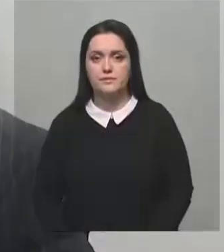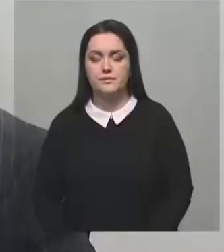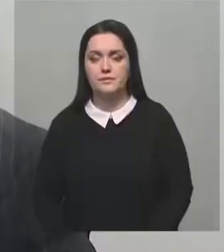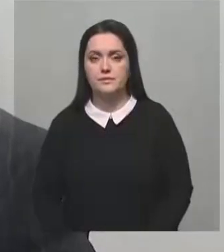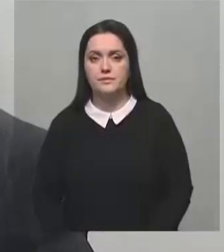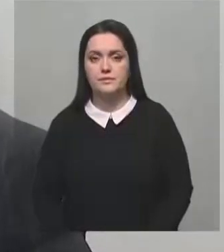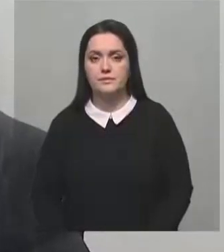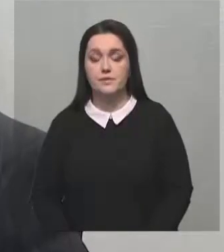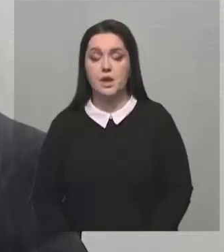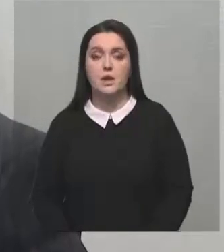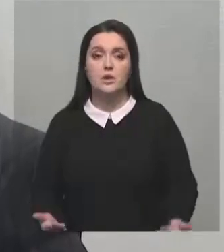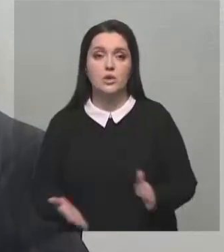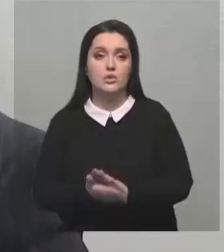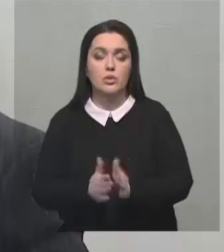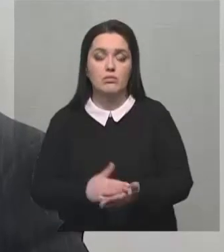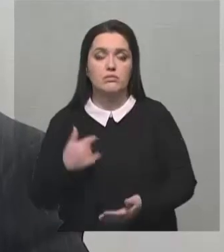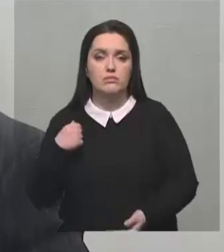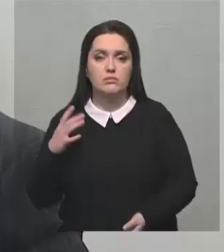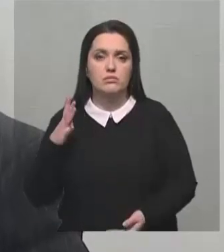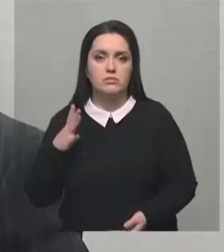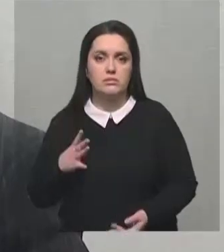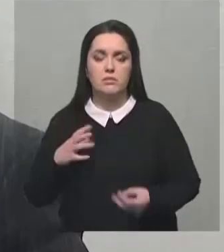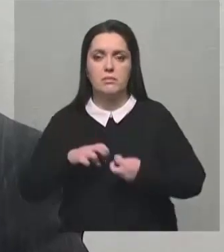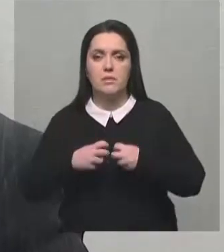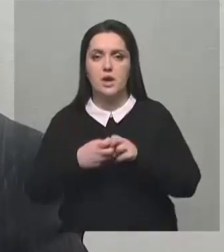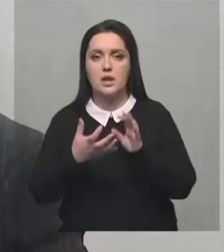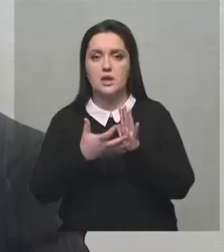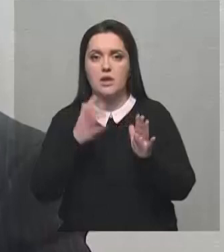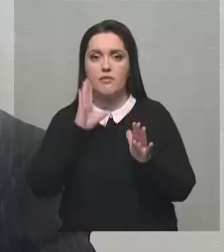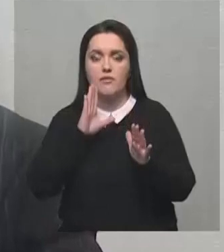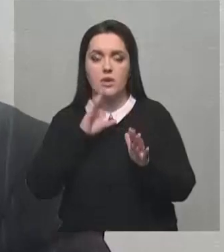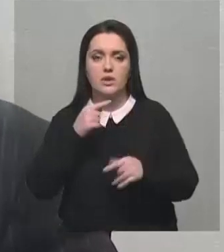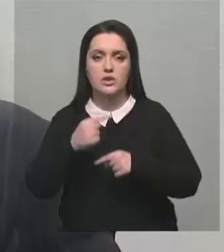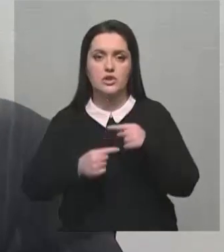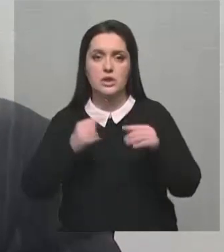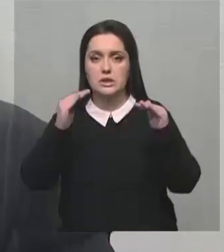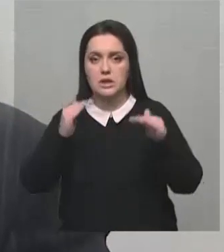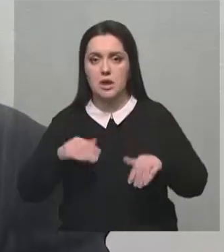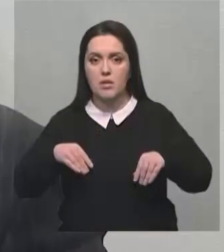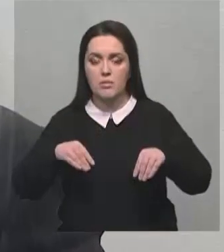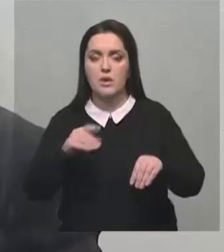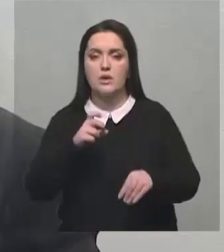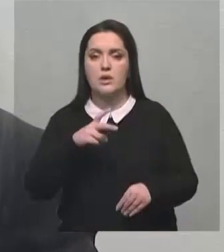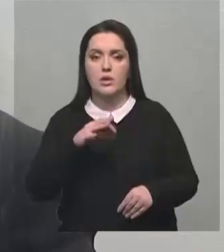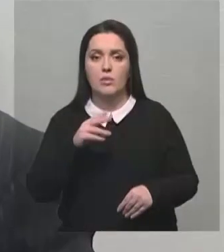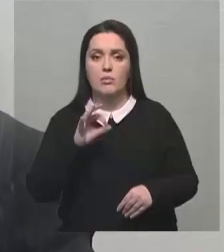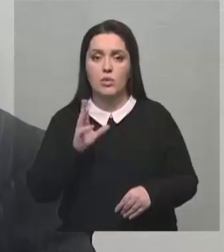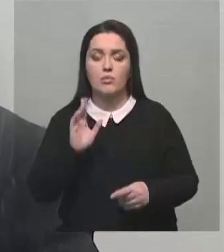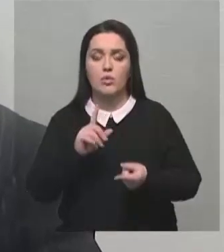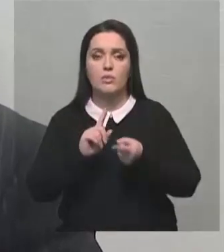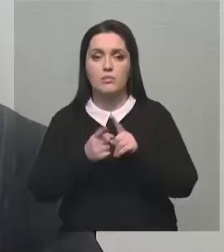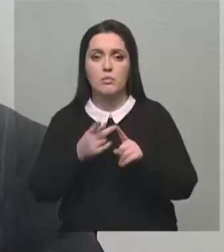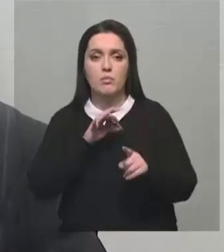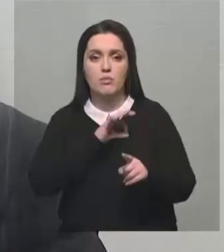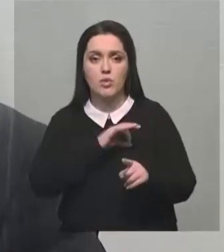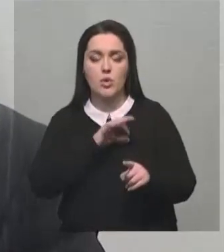В нынешних условиях мы вынуждены решать проблему нехватки воды и техники через сокращение хлопковых полей. Будем менять концепцию в пользу